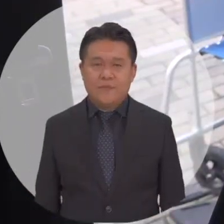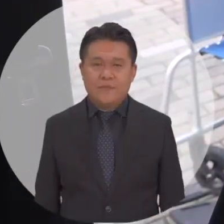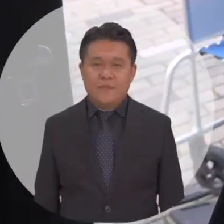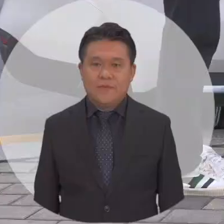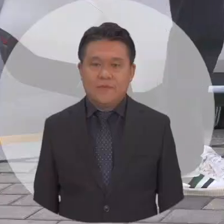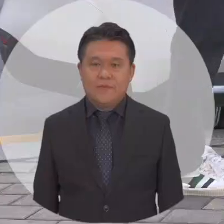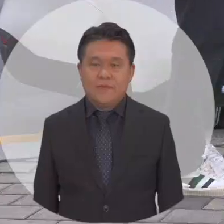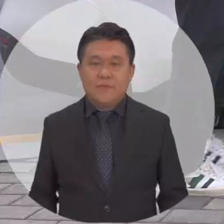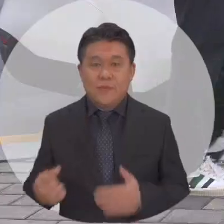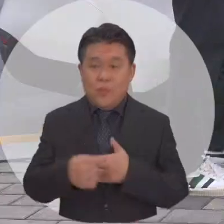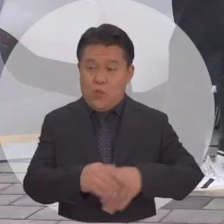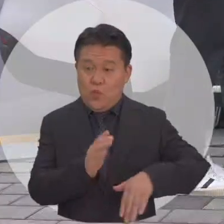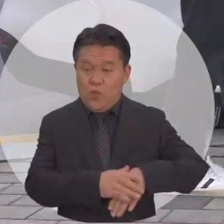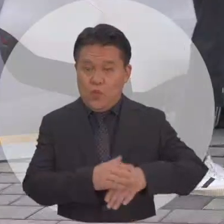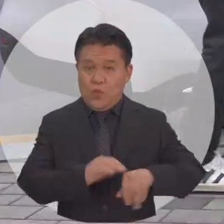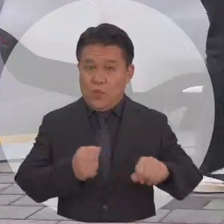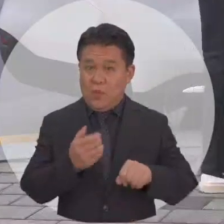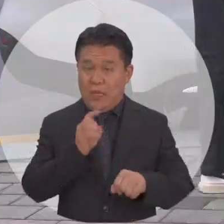경우입니다.